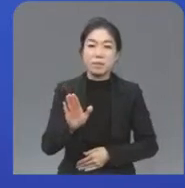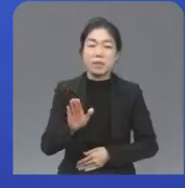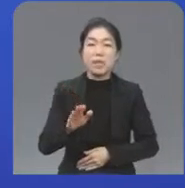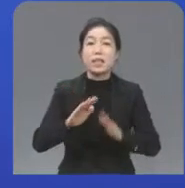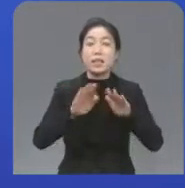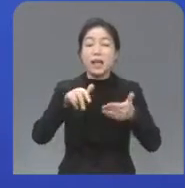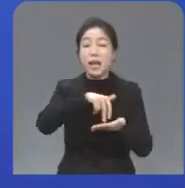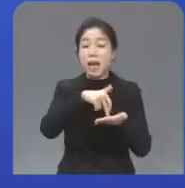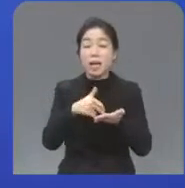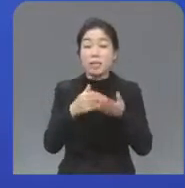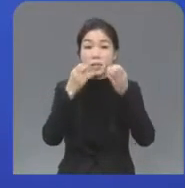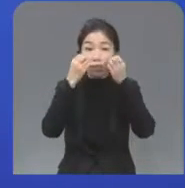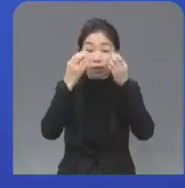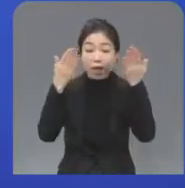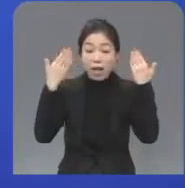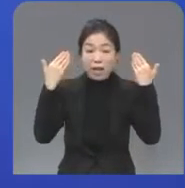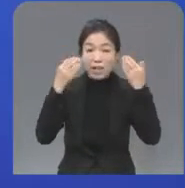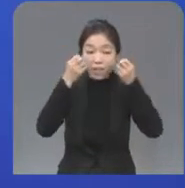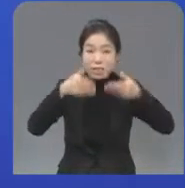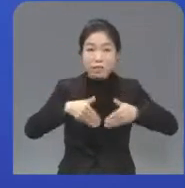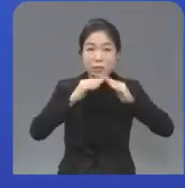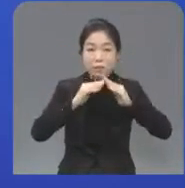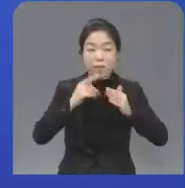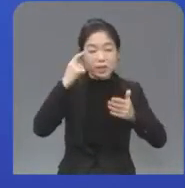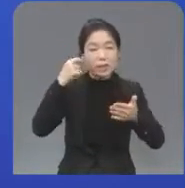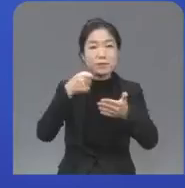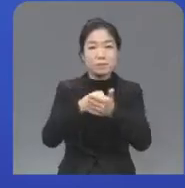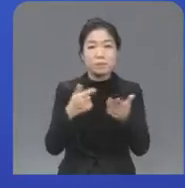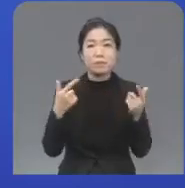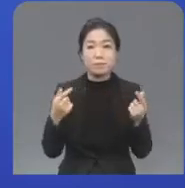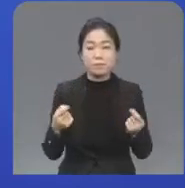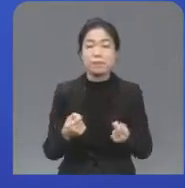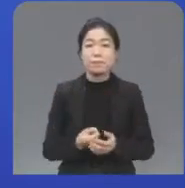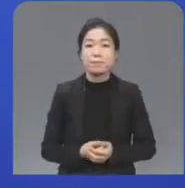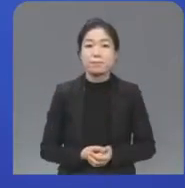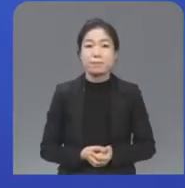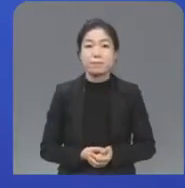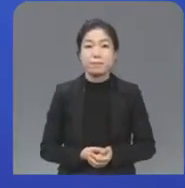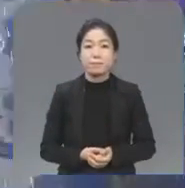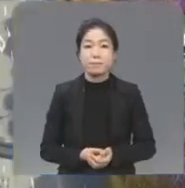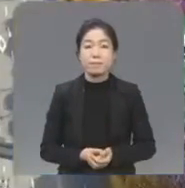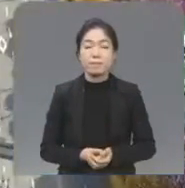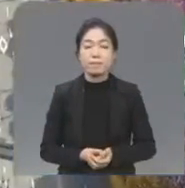학동 캠퍼스에 신축하는 것으로 가닥이 잡혔습니다. 윤주성 기자가 보도합니다.